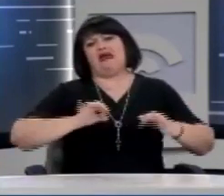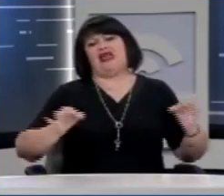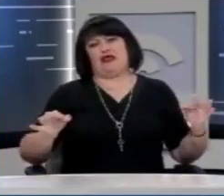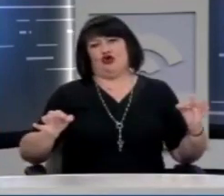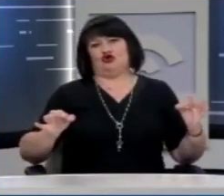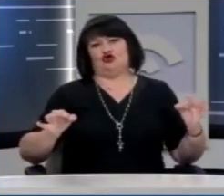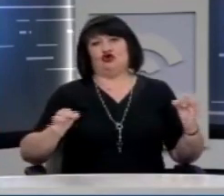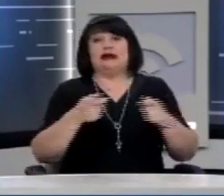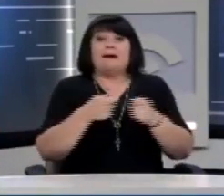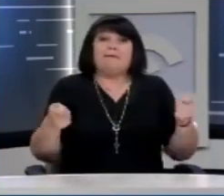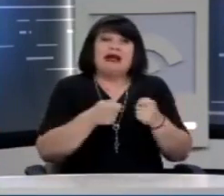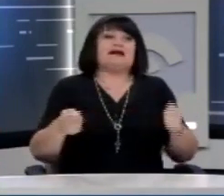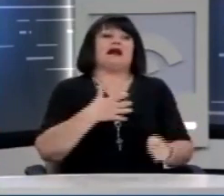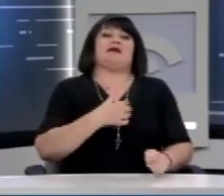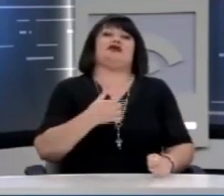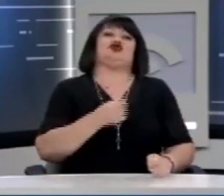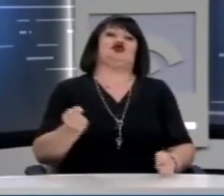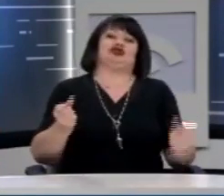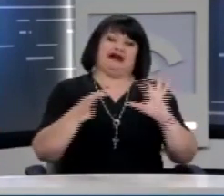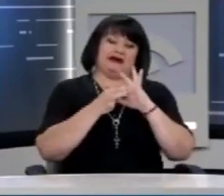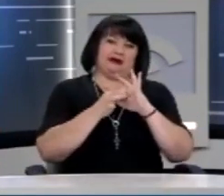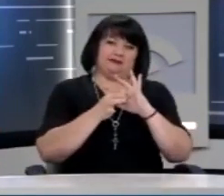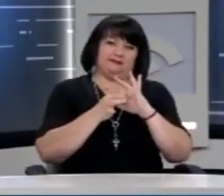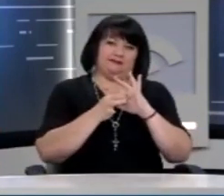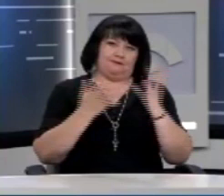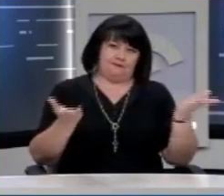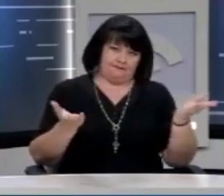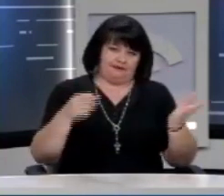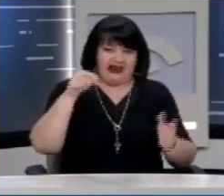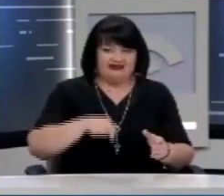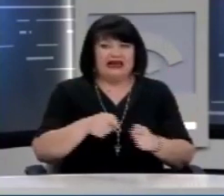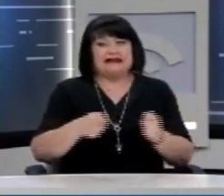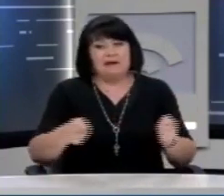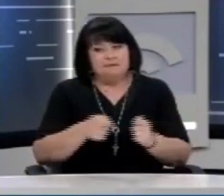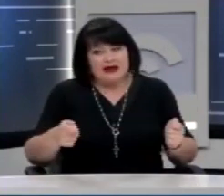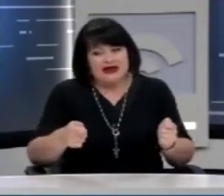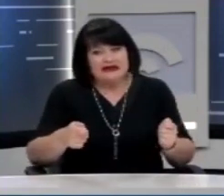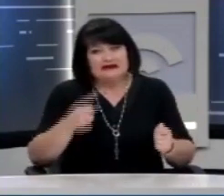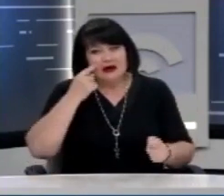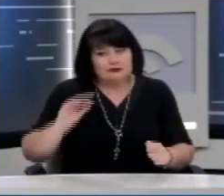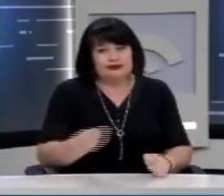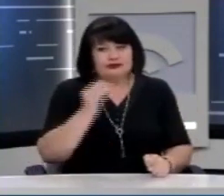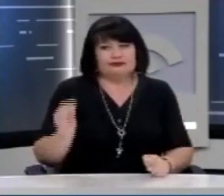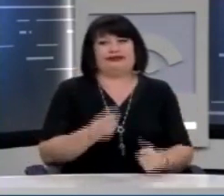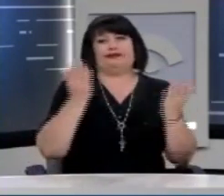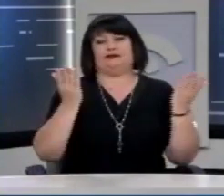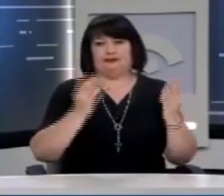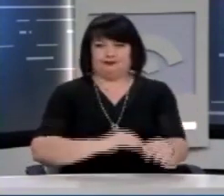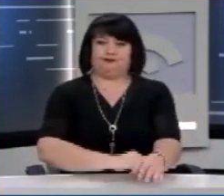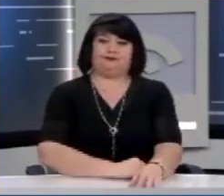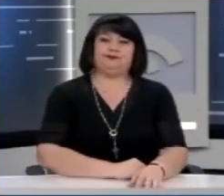των μέτρων οικοδόμησης εμπιστοσύνης, τα οποία ανασύρονται σε κάθε φάση όξυνσης